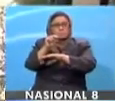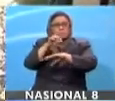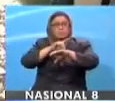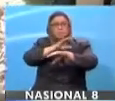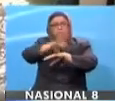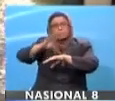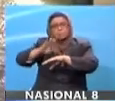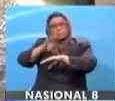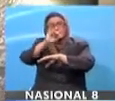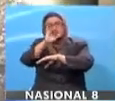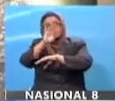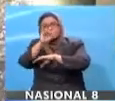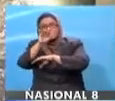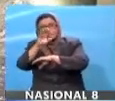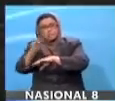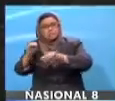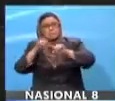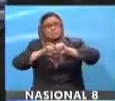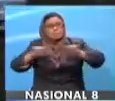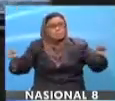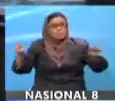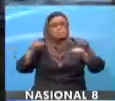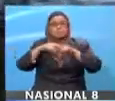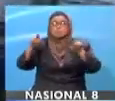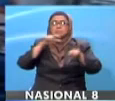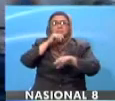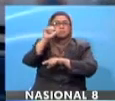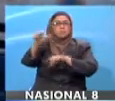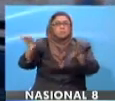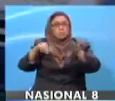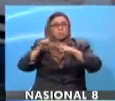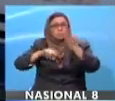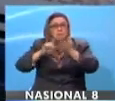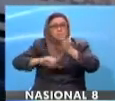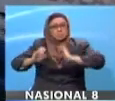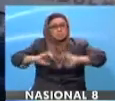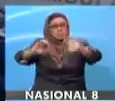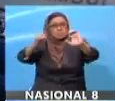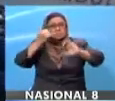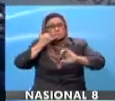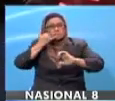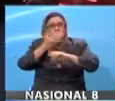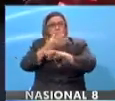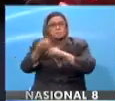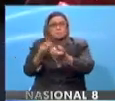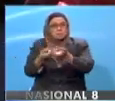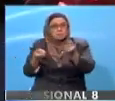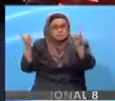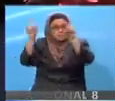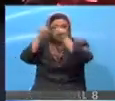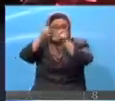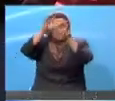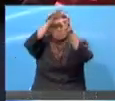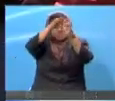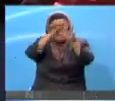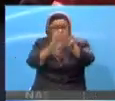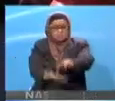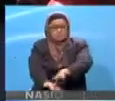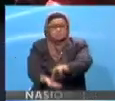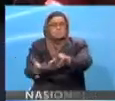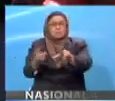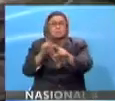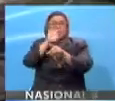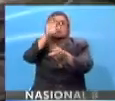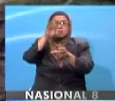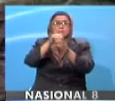jam 4.31 hingga 4.52 petang. Nahas helikopter itu mengorbankan 6 orang termasuk anggota Parlimen